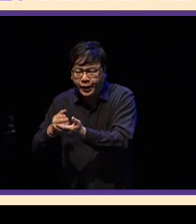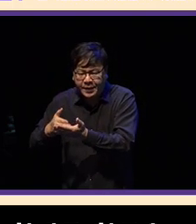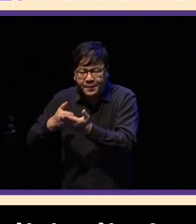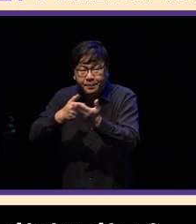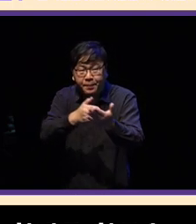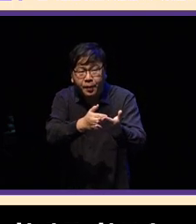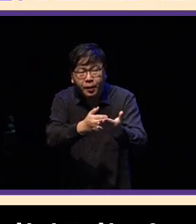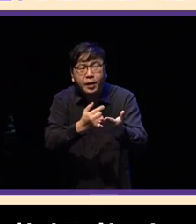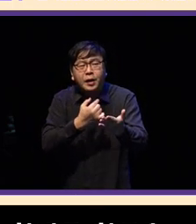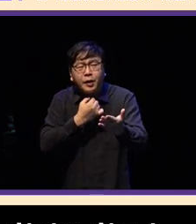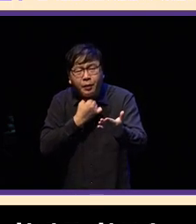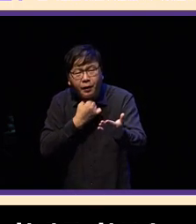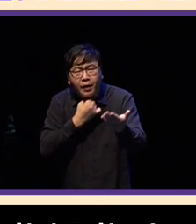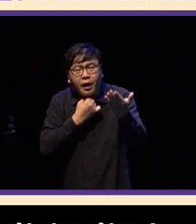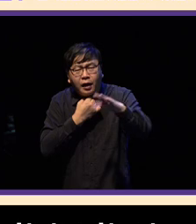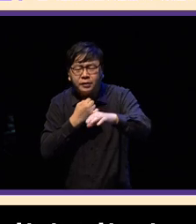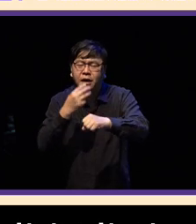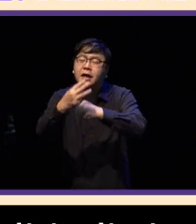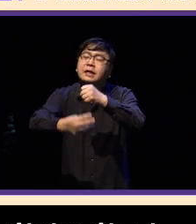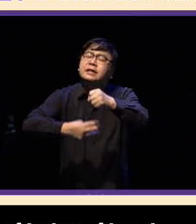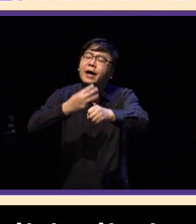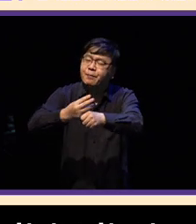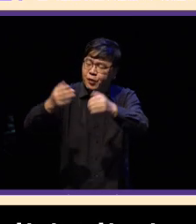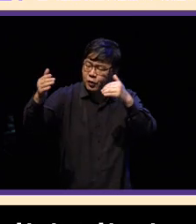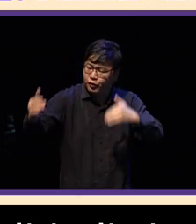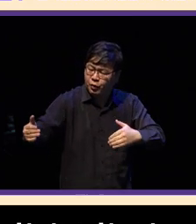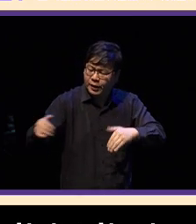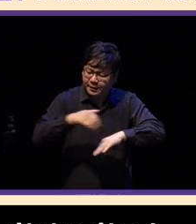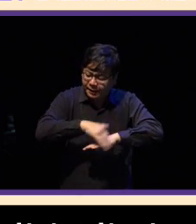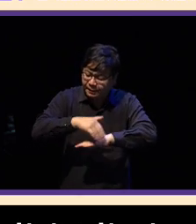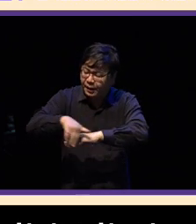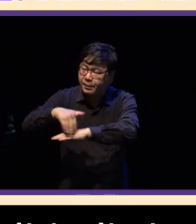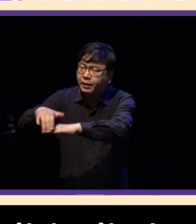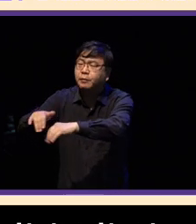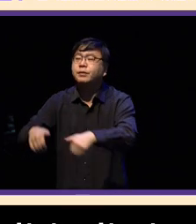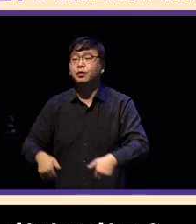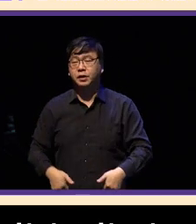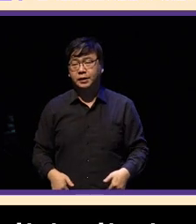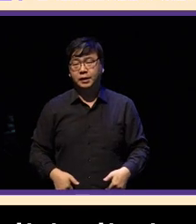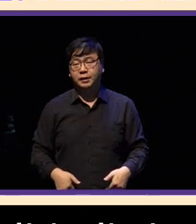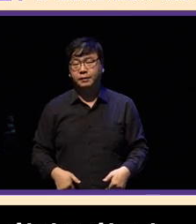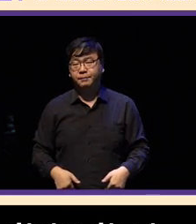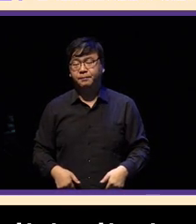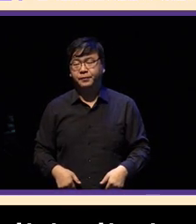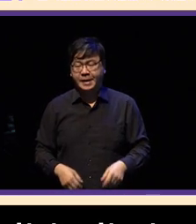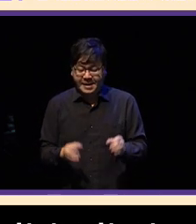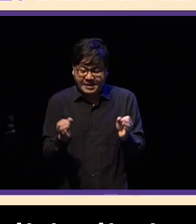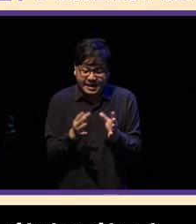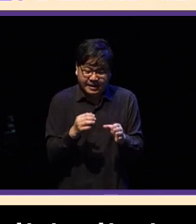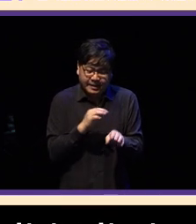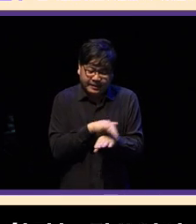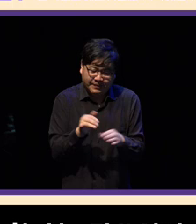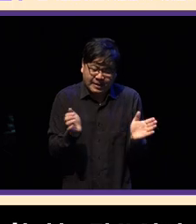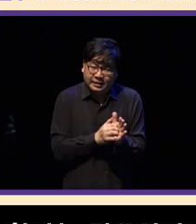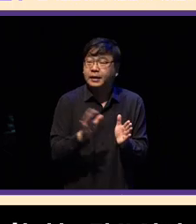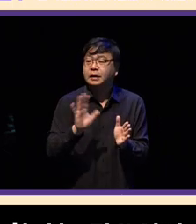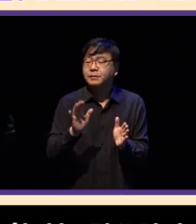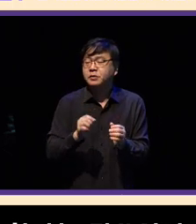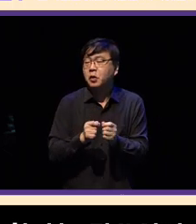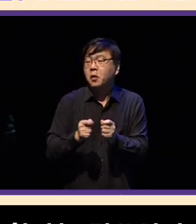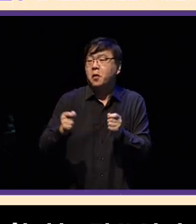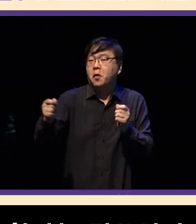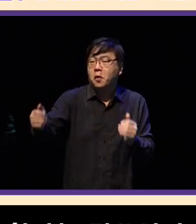또 어떻게 할지를 좀 계획을 좀 세워가야 된다는 말씀입니다. 그래서 나름대로 목표를 세우시고 거기에 따라서